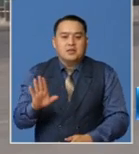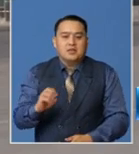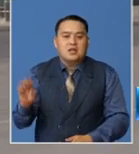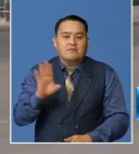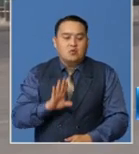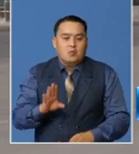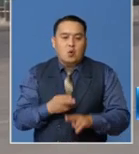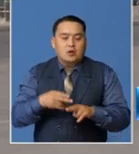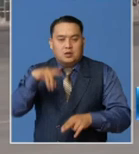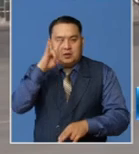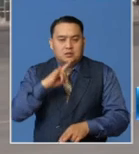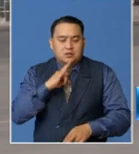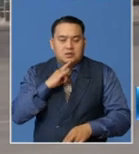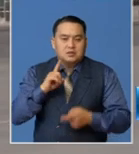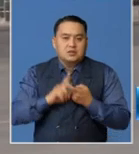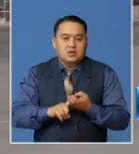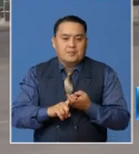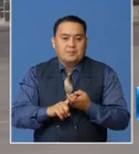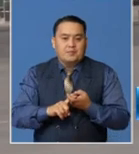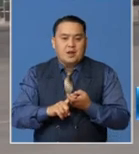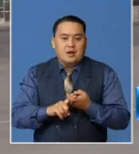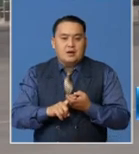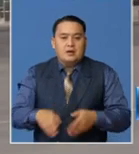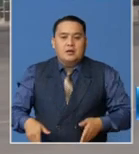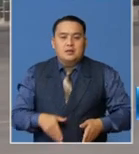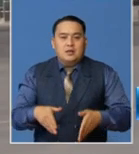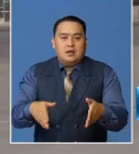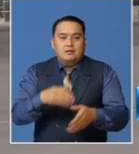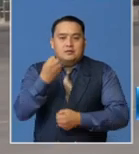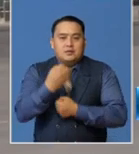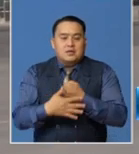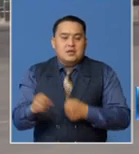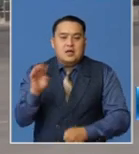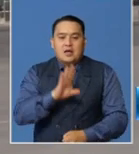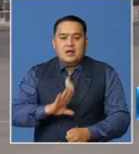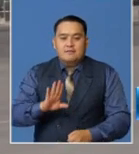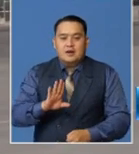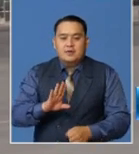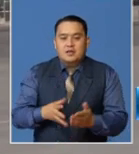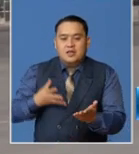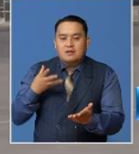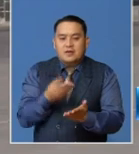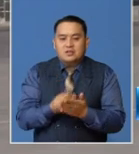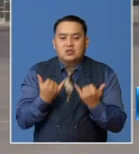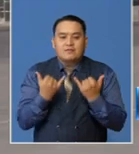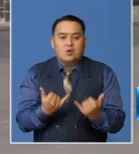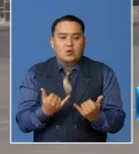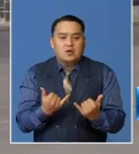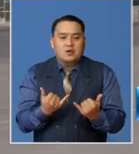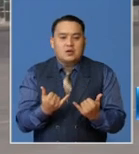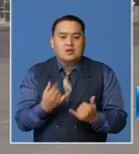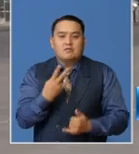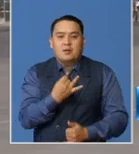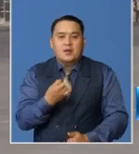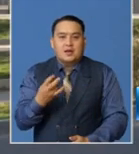сопредельные государства республик казахстан транспорт на логистическом центре евро транзит мы живы инвестирована на сегодняшний день два